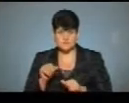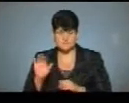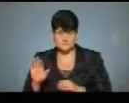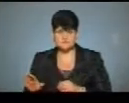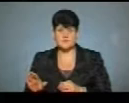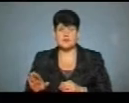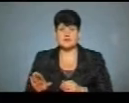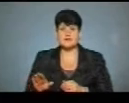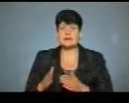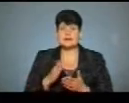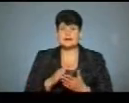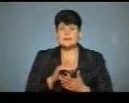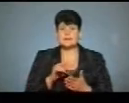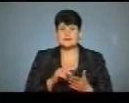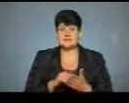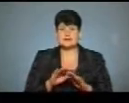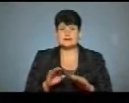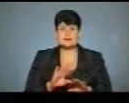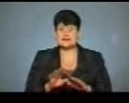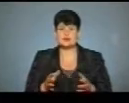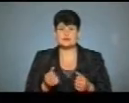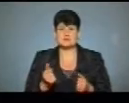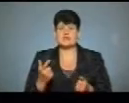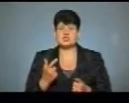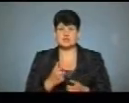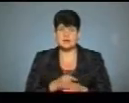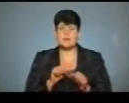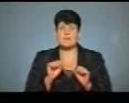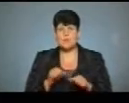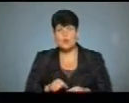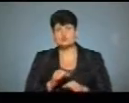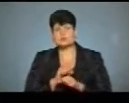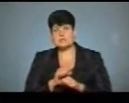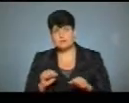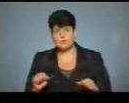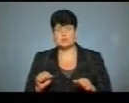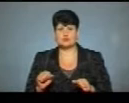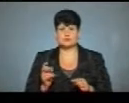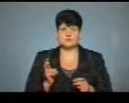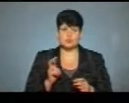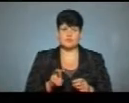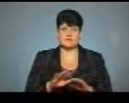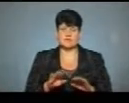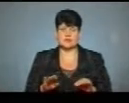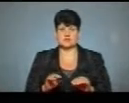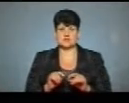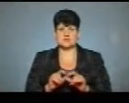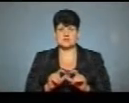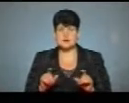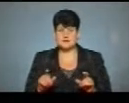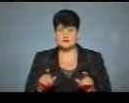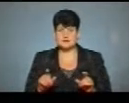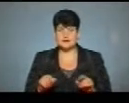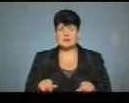значить, постало питання, діти, які не отримали профілактичний щеплень, можуть чи не можуть відвідувати дитячі дошкільні навчальні заклади,